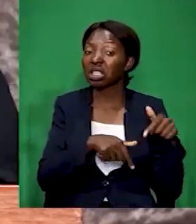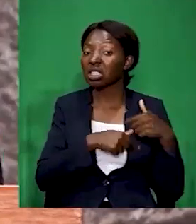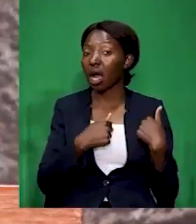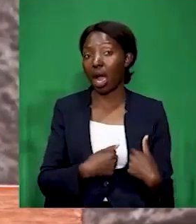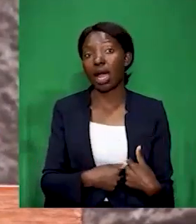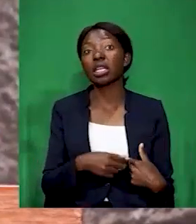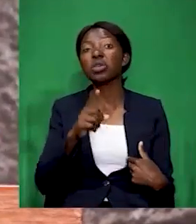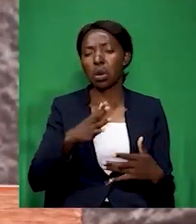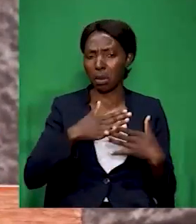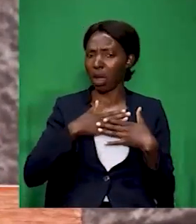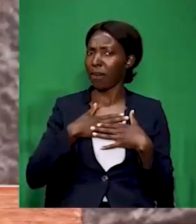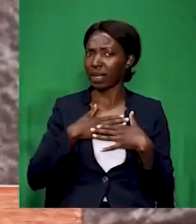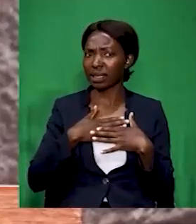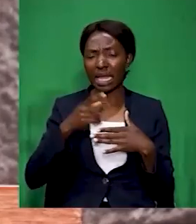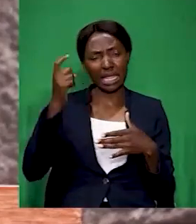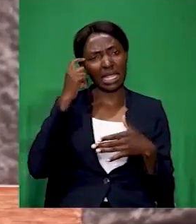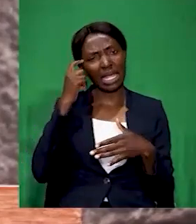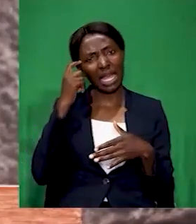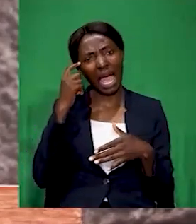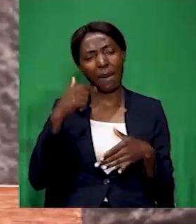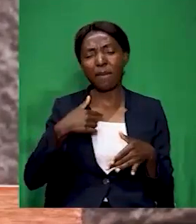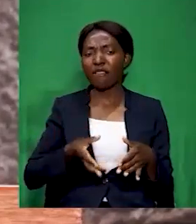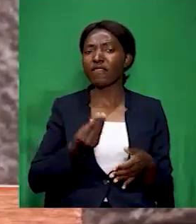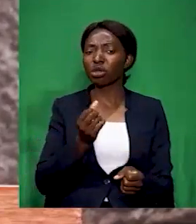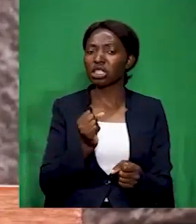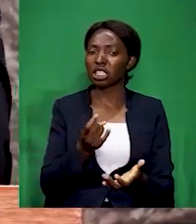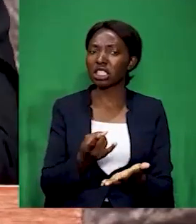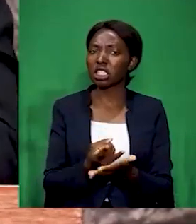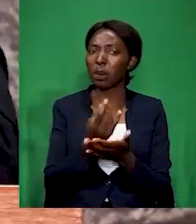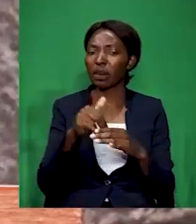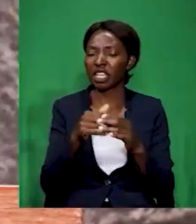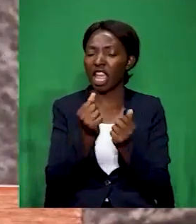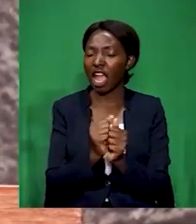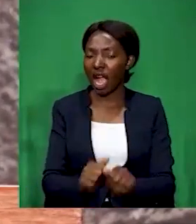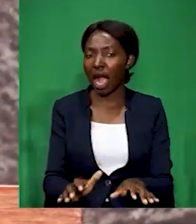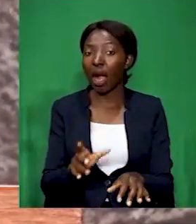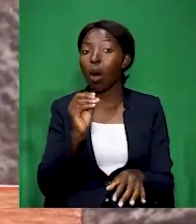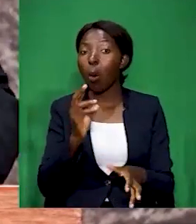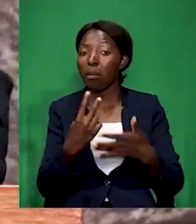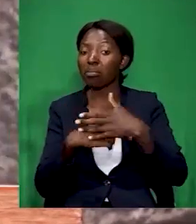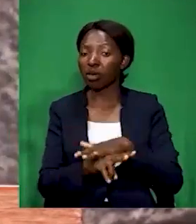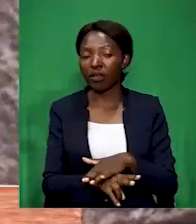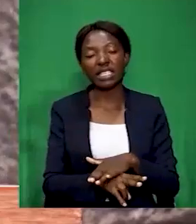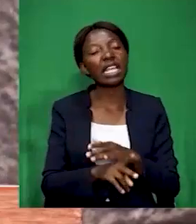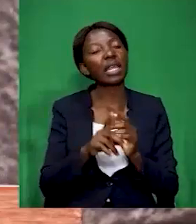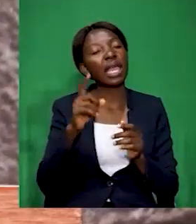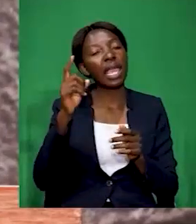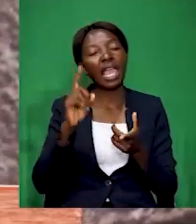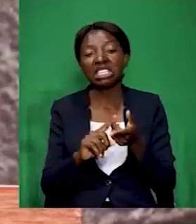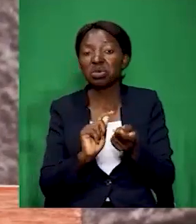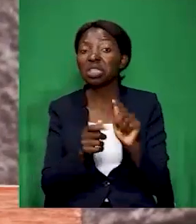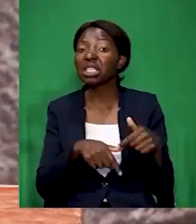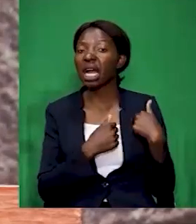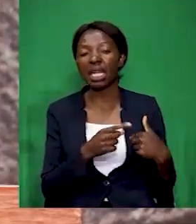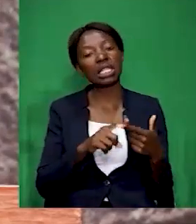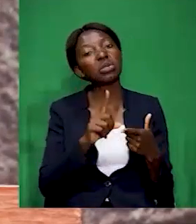mamudikani uchashamiswa uchifunga kuti kwandakandowana rubatsiro kumunhu wamwari tiri tose iye agosara achitendeuka